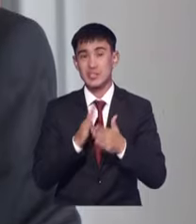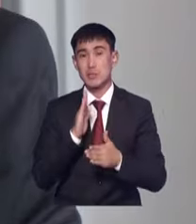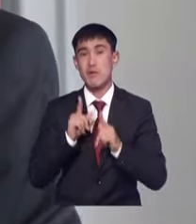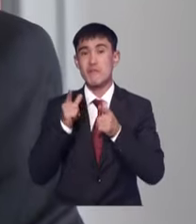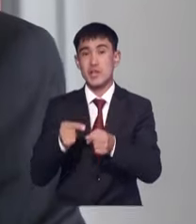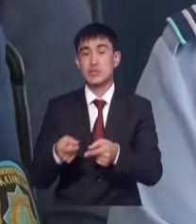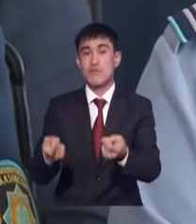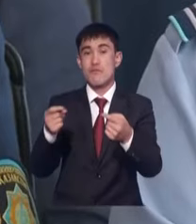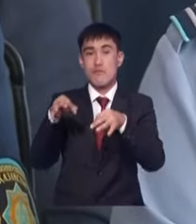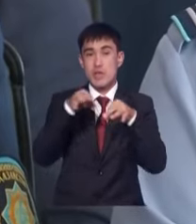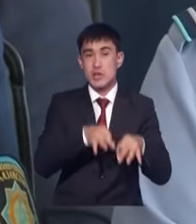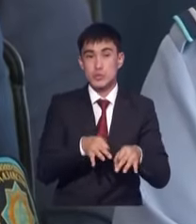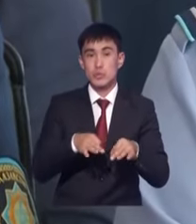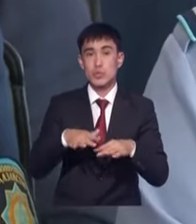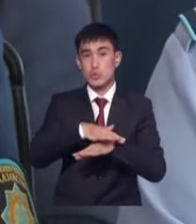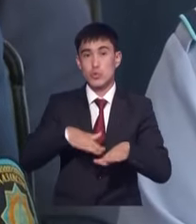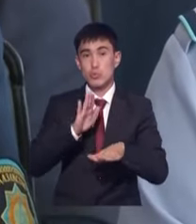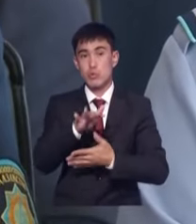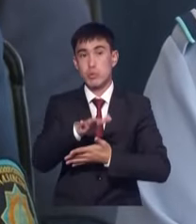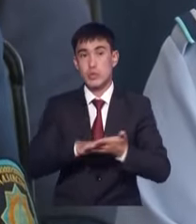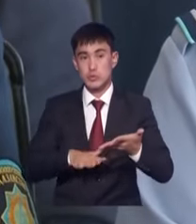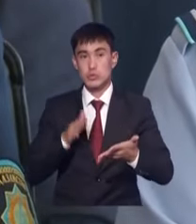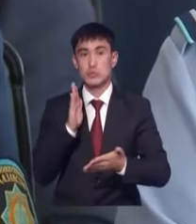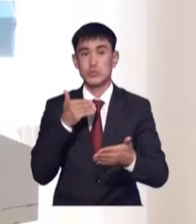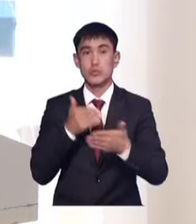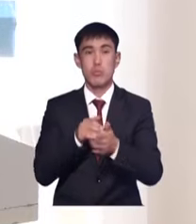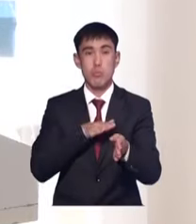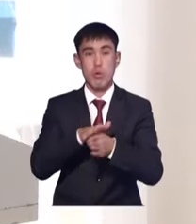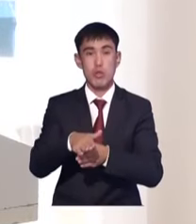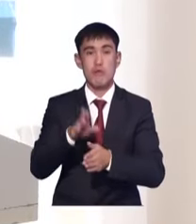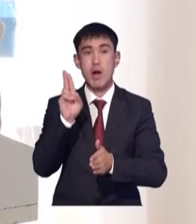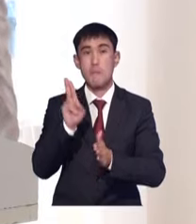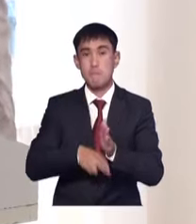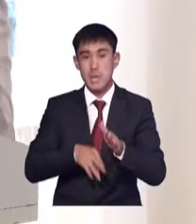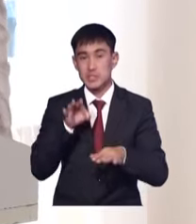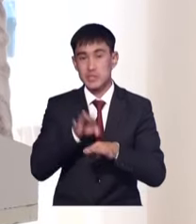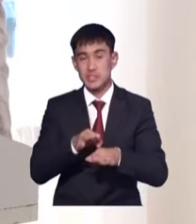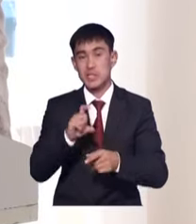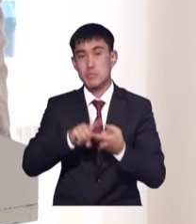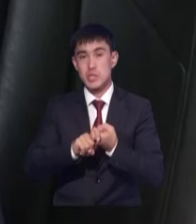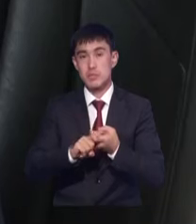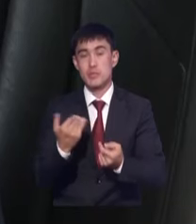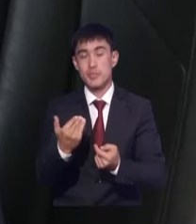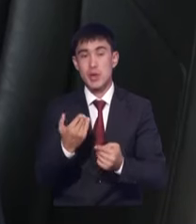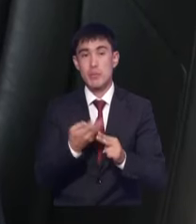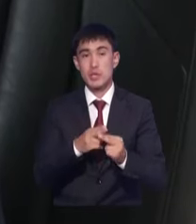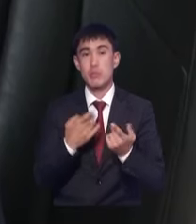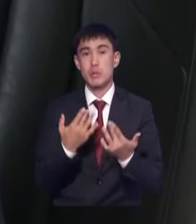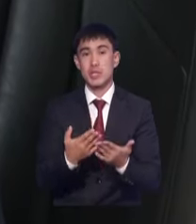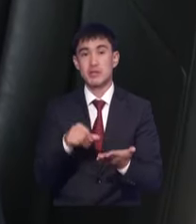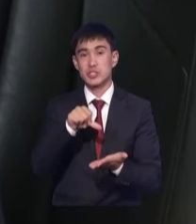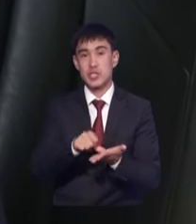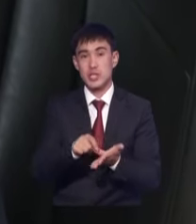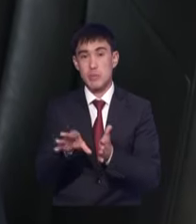и выезду в населенный пункт будут продолжены до полного обезвреживания очага эпидемии. Поэтому потребовал с